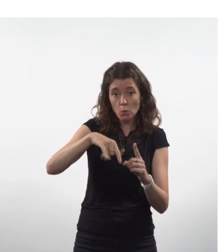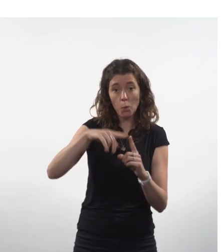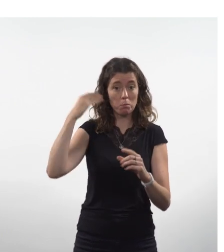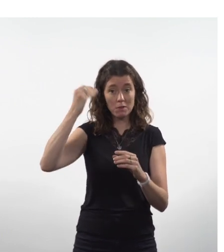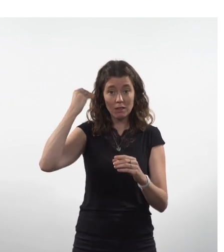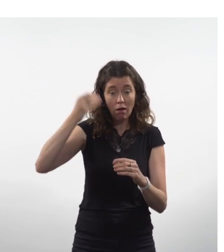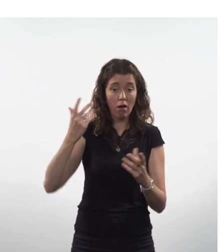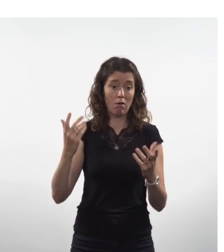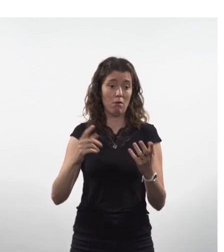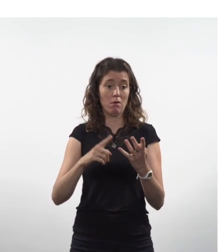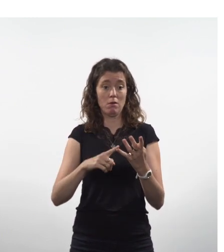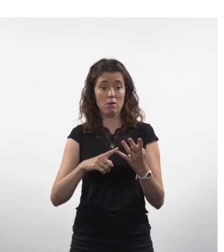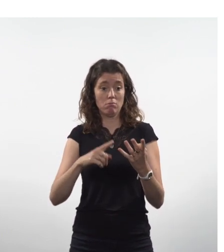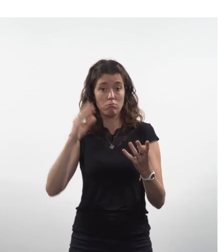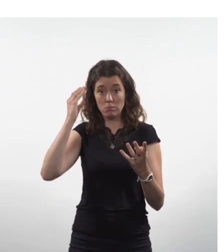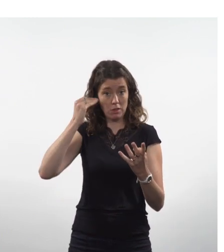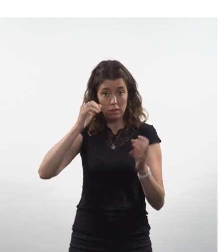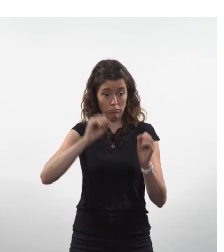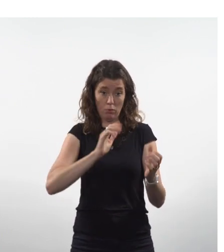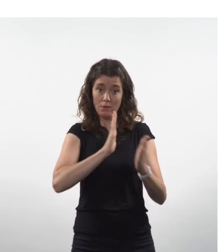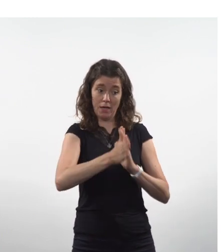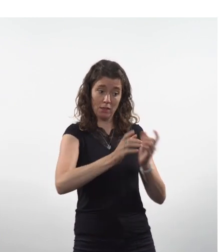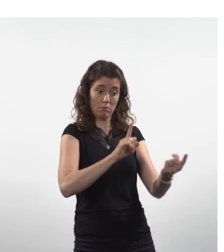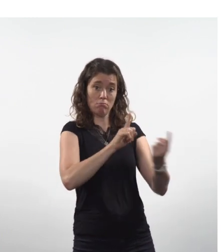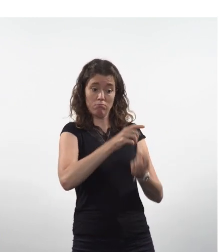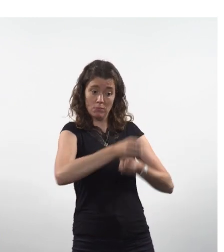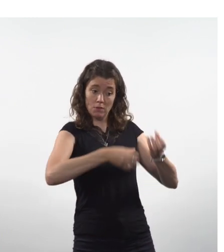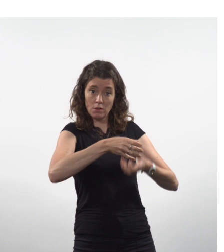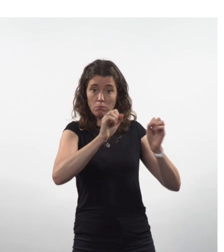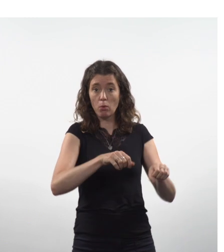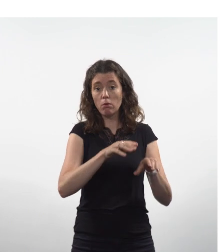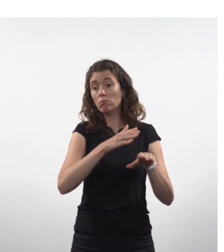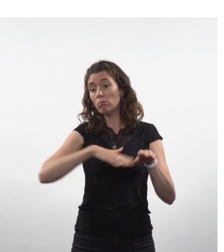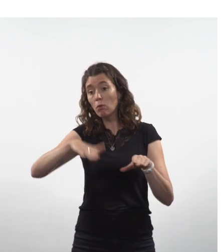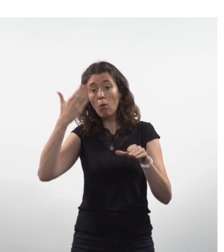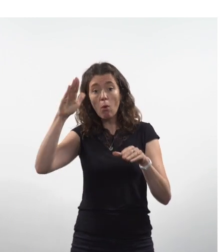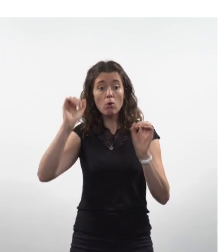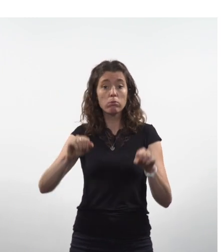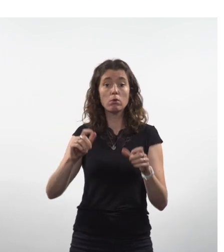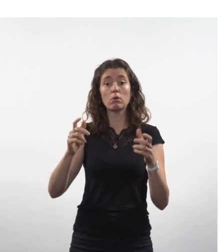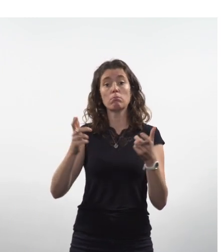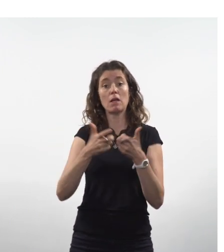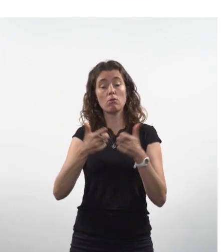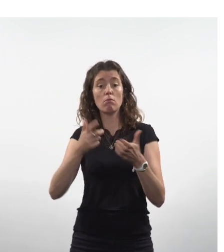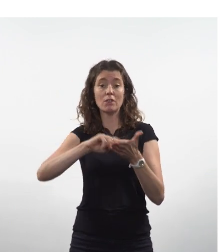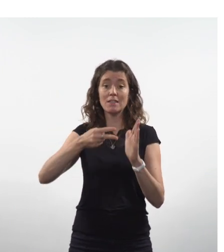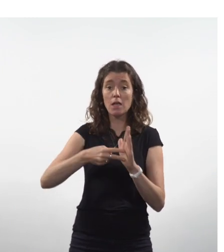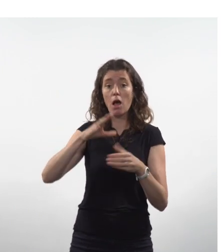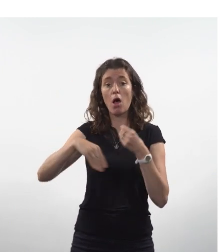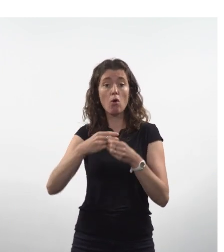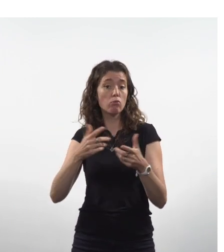des psychiatres qui reçoivent en langue des signes, et on a d'autres professions de santé comme des diététiciens, des rhumatologues,